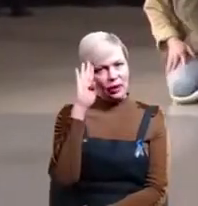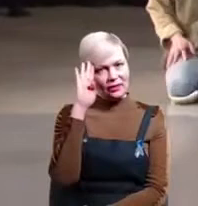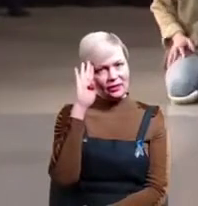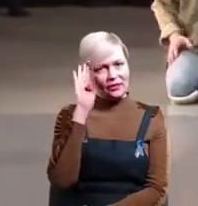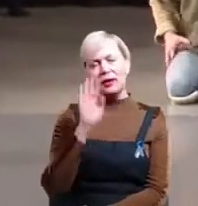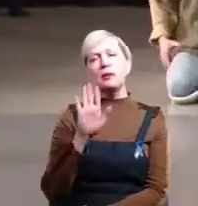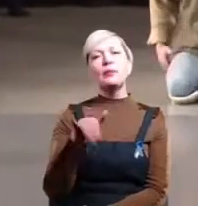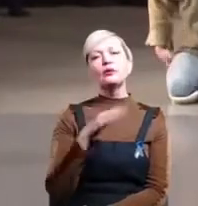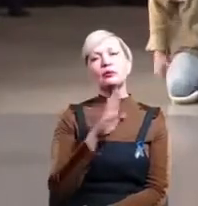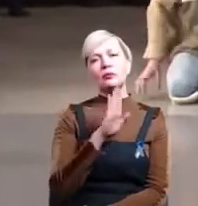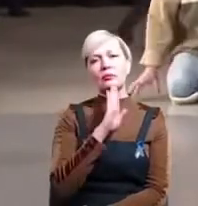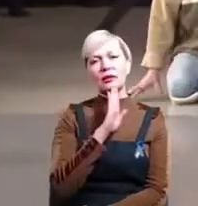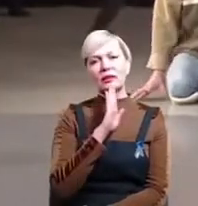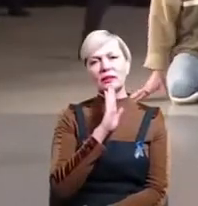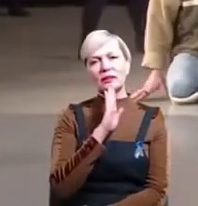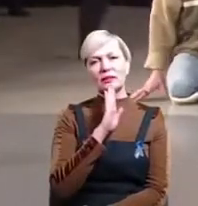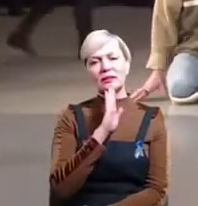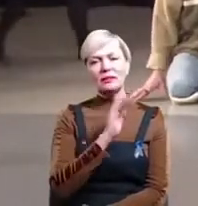барышни.